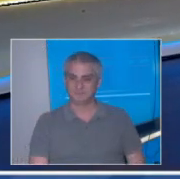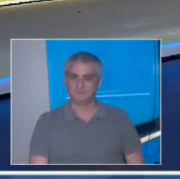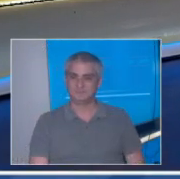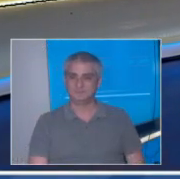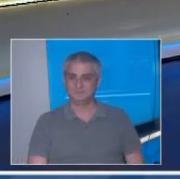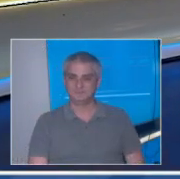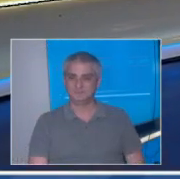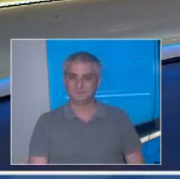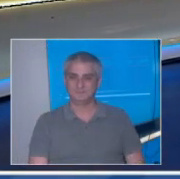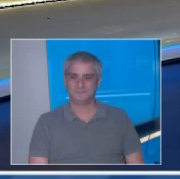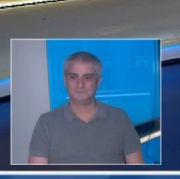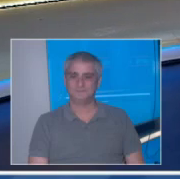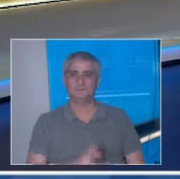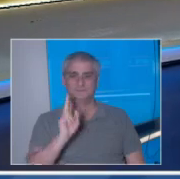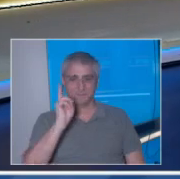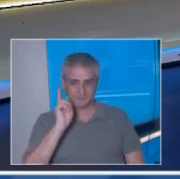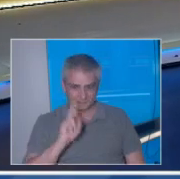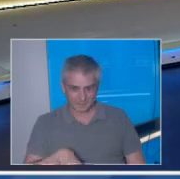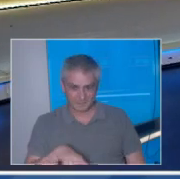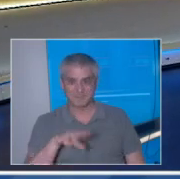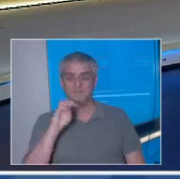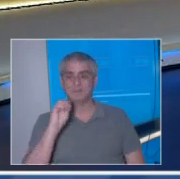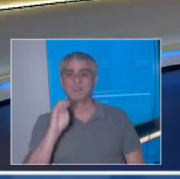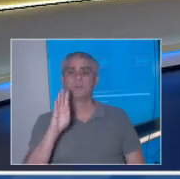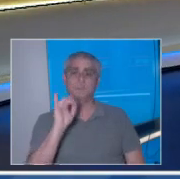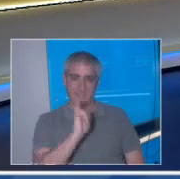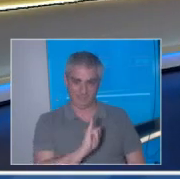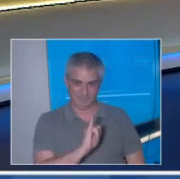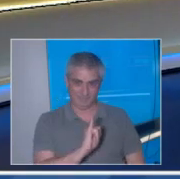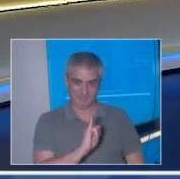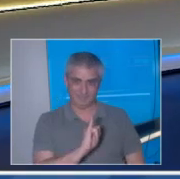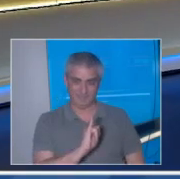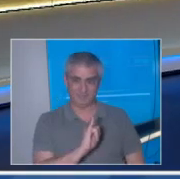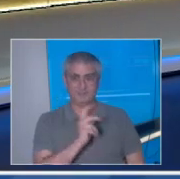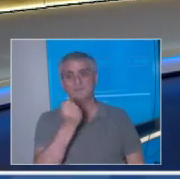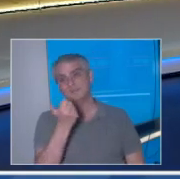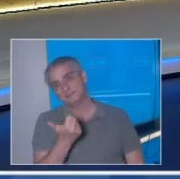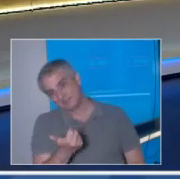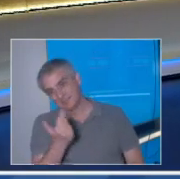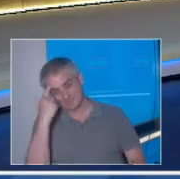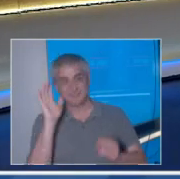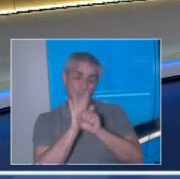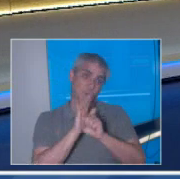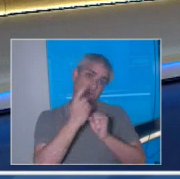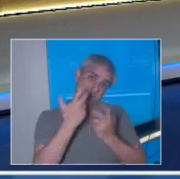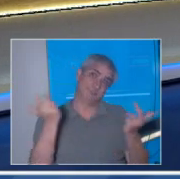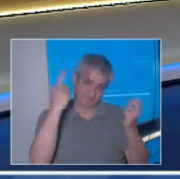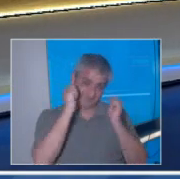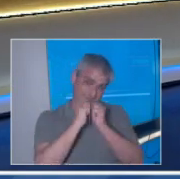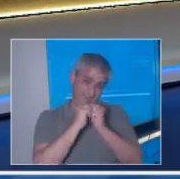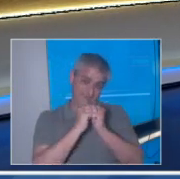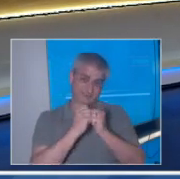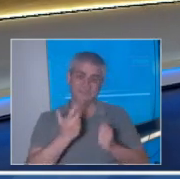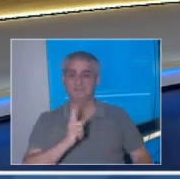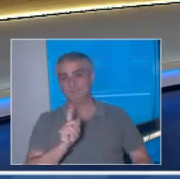אנחנו עוד במיני. טוב, יש ומיני ובי. בי. ובי. ומיני ומקצתי כמובן. יצאנו סתומים, פצצים. אוקיי. הכניס אותנו